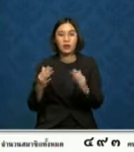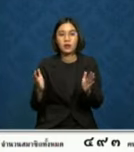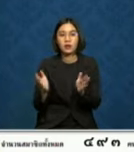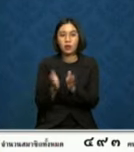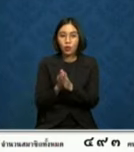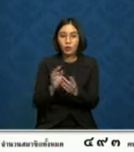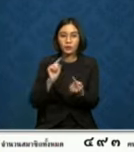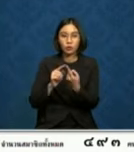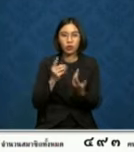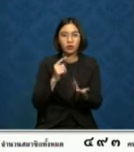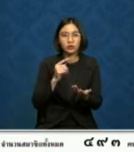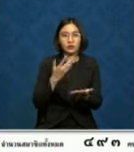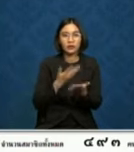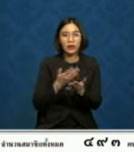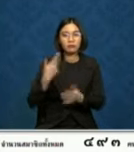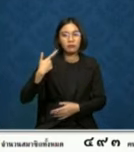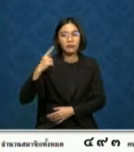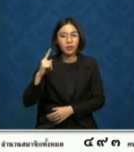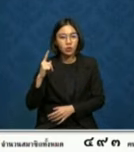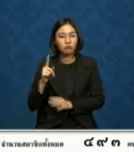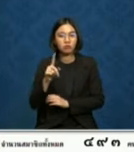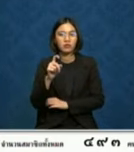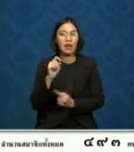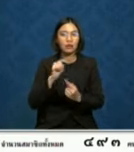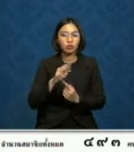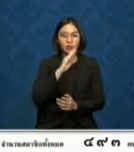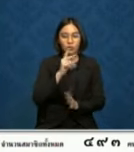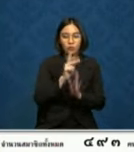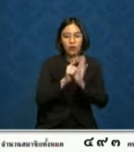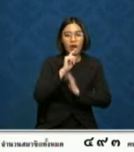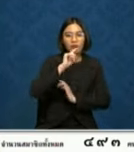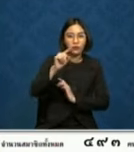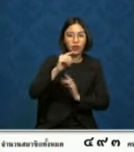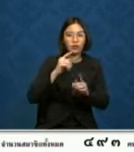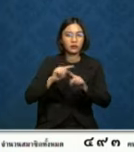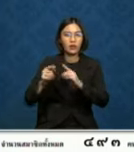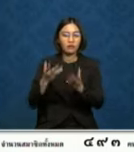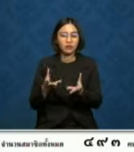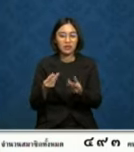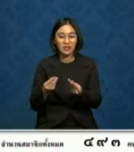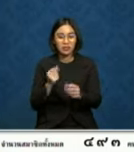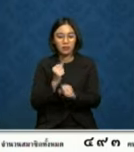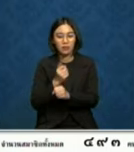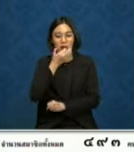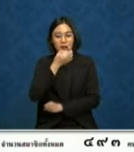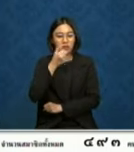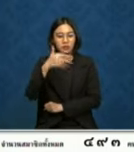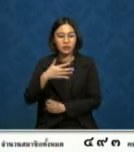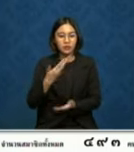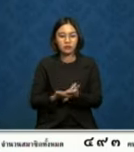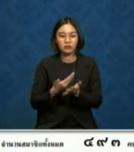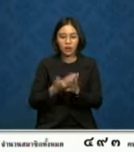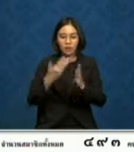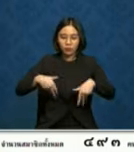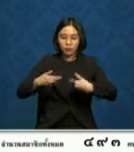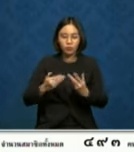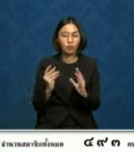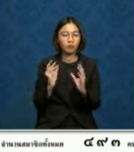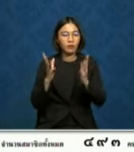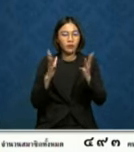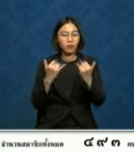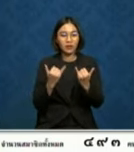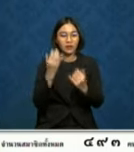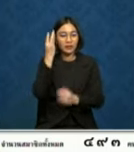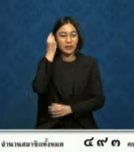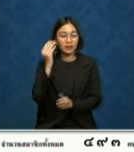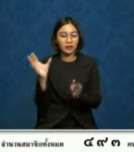ถึงค่าที่เขาเสียผลประโยชน์ในระหว่างที่เขาถูกดำเนินคดีเขาไม่ได้ใช้ที่ดินทำให้เขาต้องขาดไร้ผลประโยชน์ไปคือยังยังไม่ได้